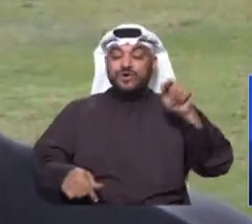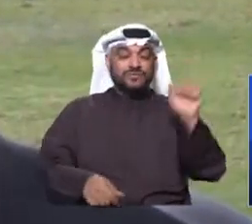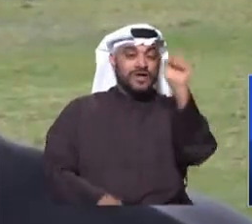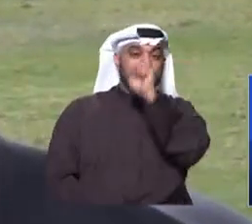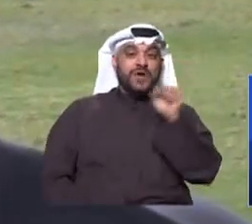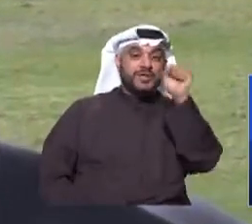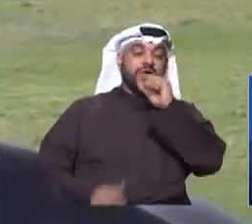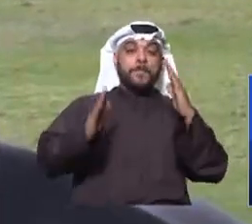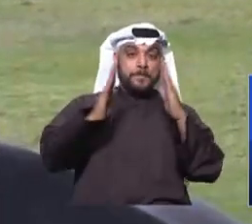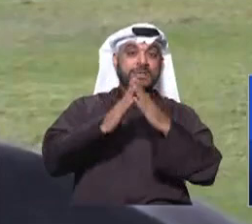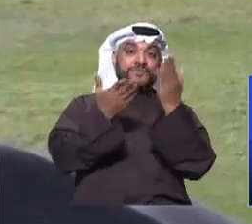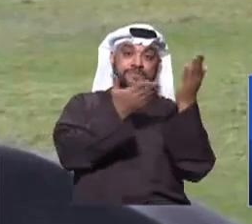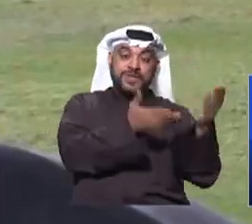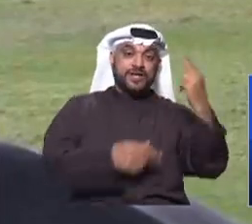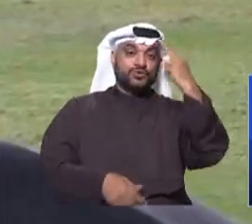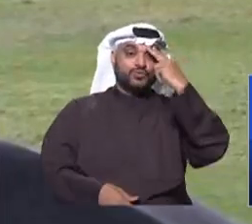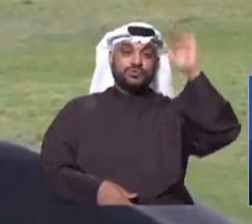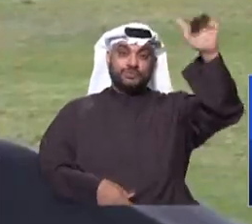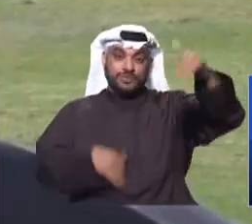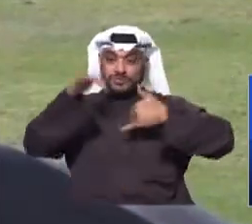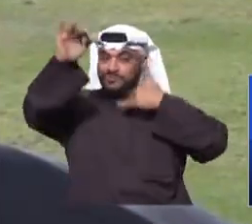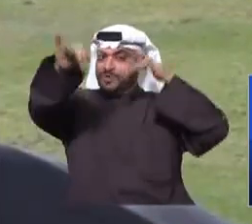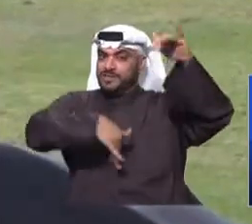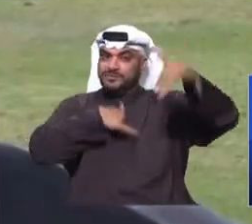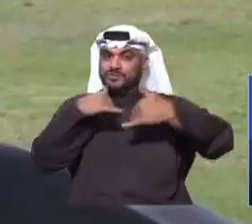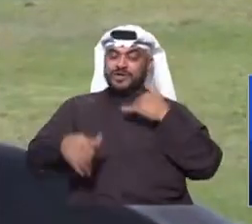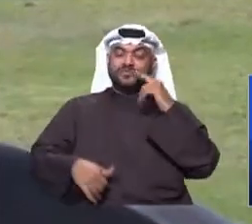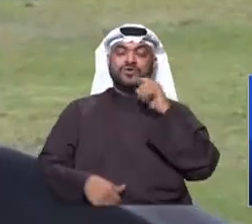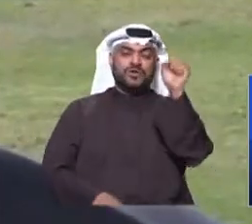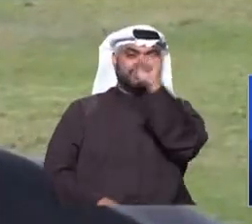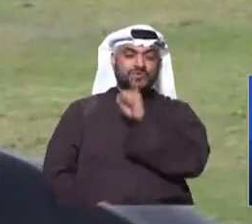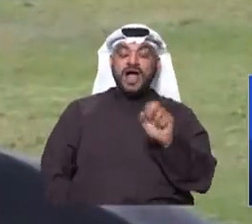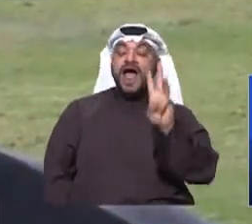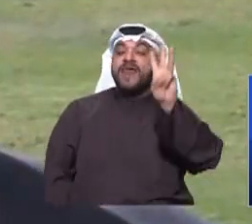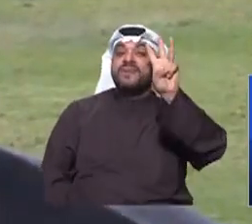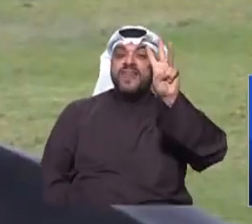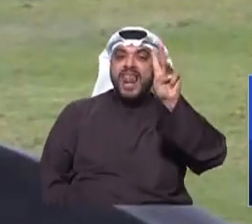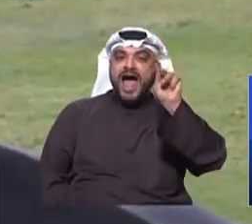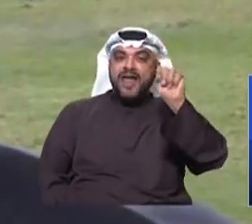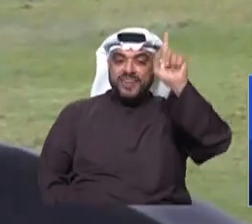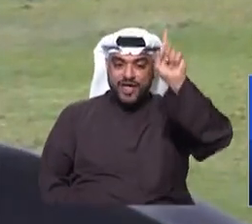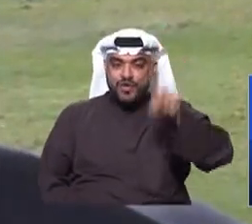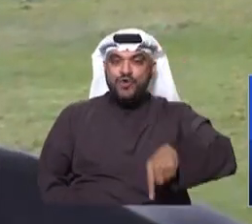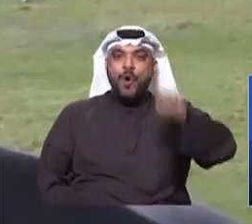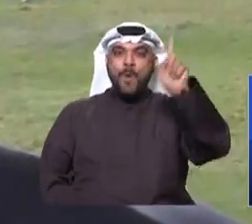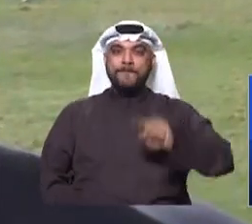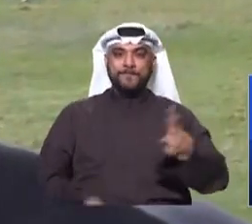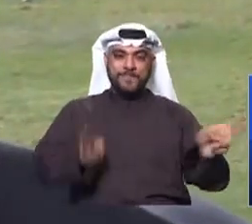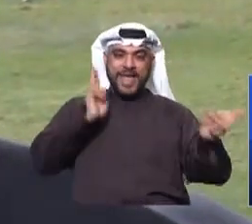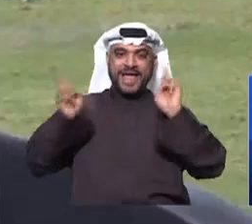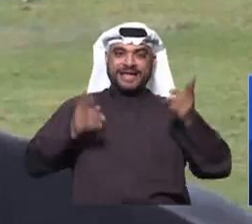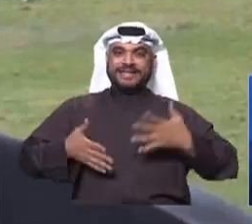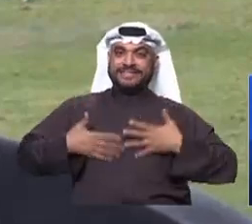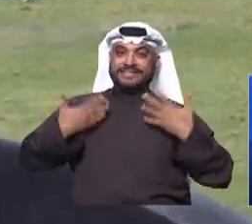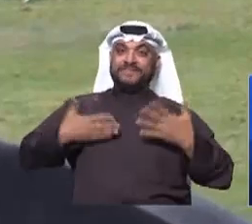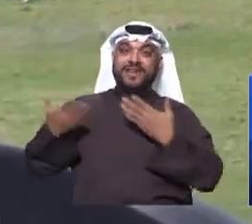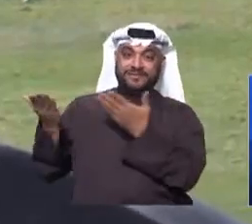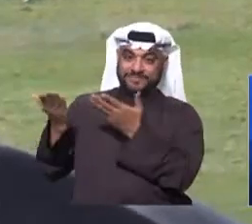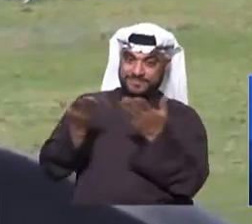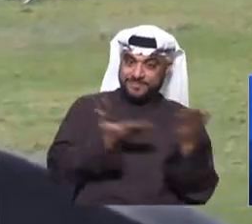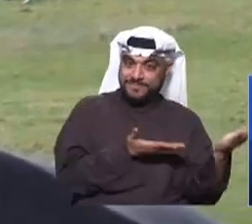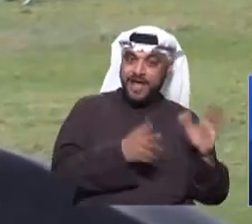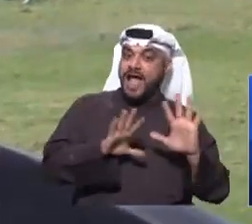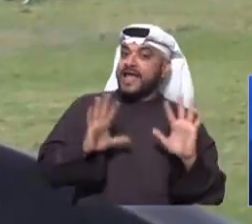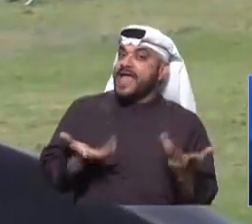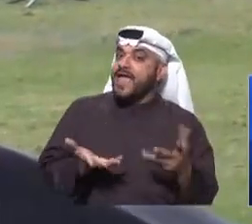وبينهم كثير من الفنانين والفنانات اللي عشان ما أنسى أحد. ثلاث أيام من الاحتفالات الوطنية، والتذاكر إن شاء الله موجودة على السايت